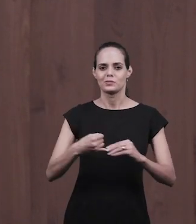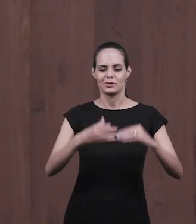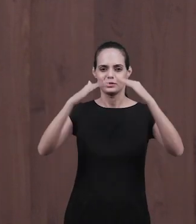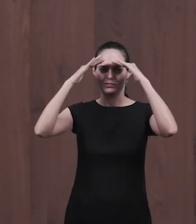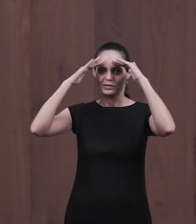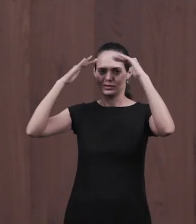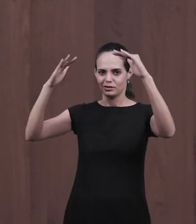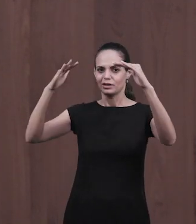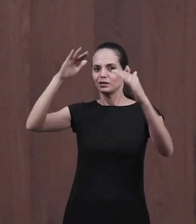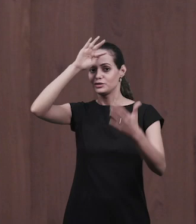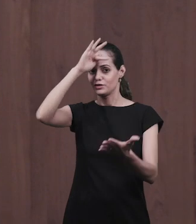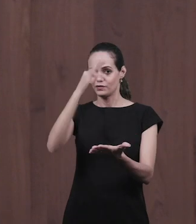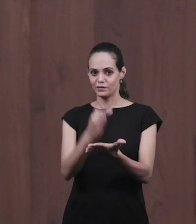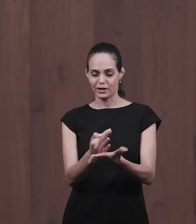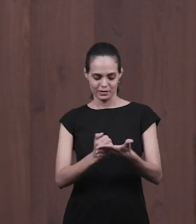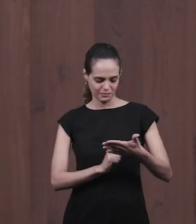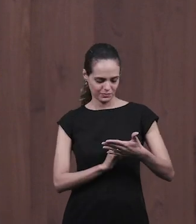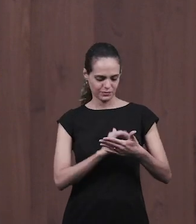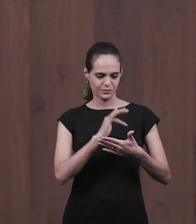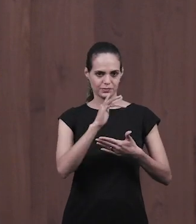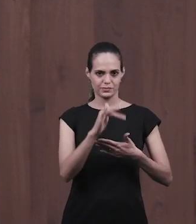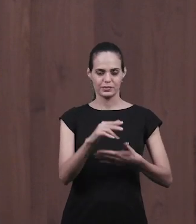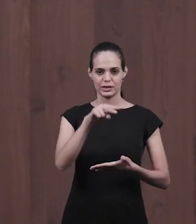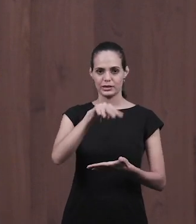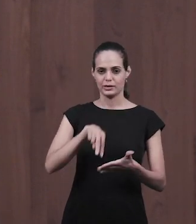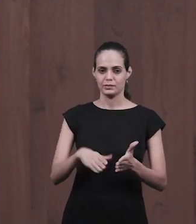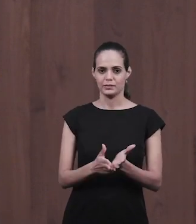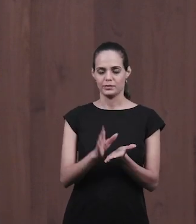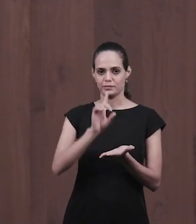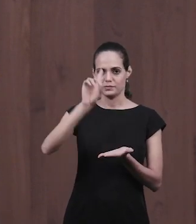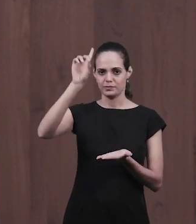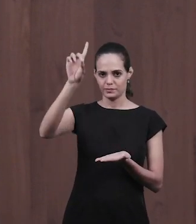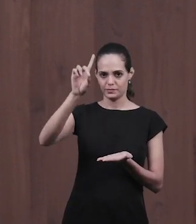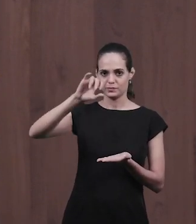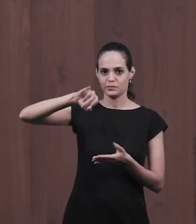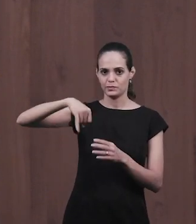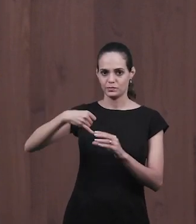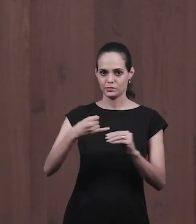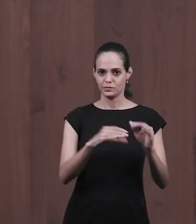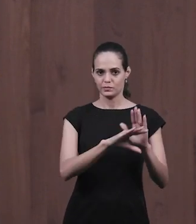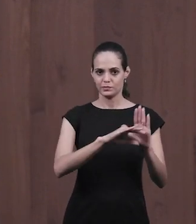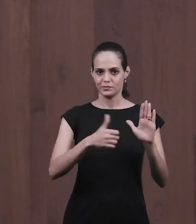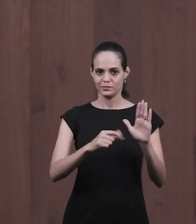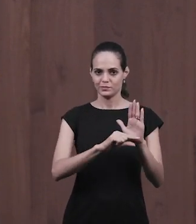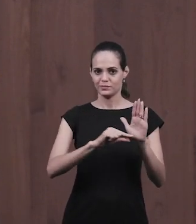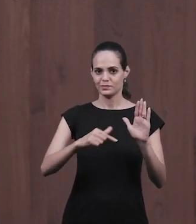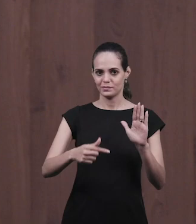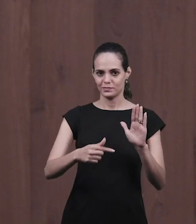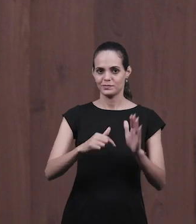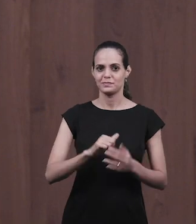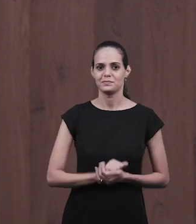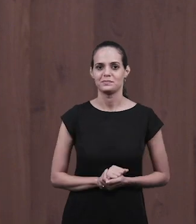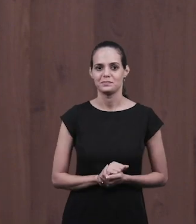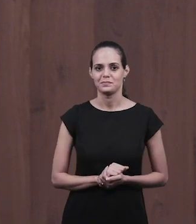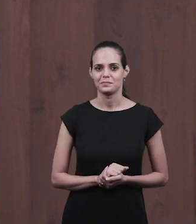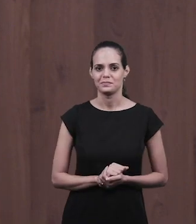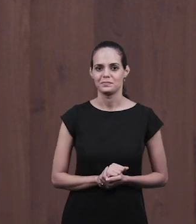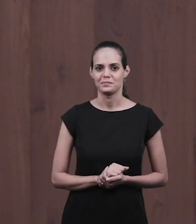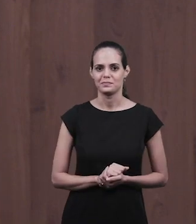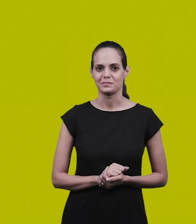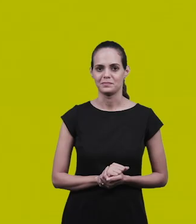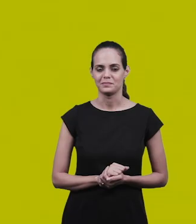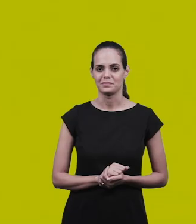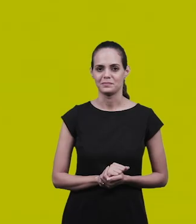et rempli de foi. Nous allons lire la Bible dans le livre de Josué, chapitre 1, verset 7. La parole de Dieu nous